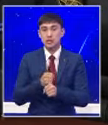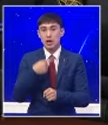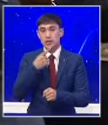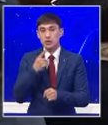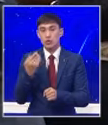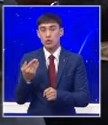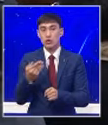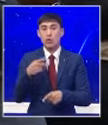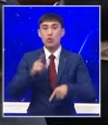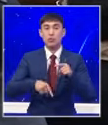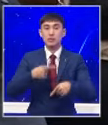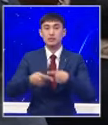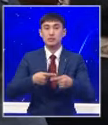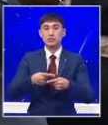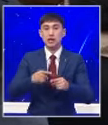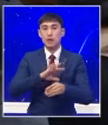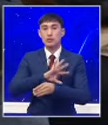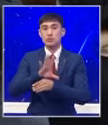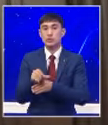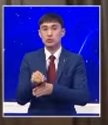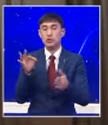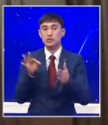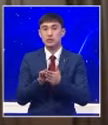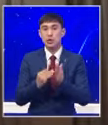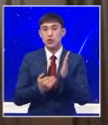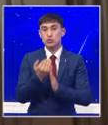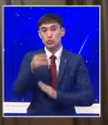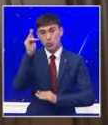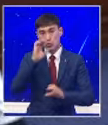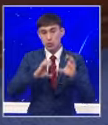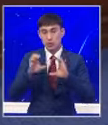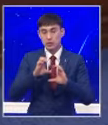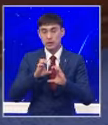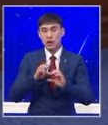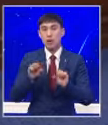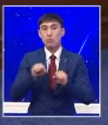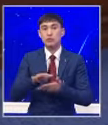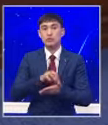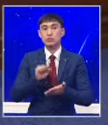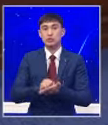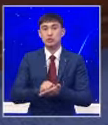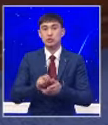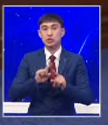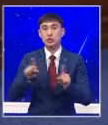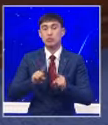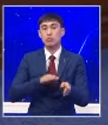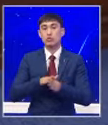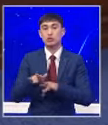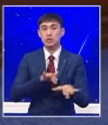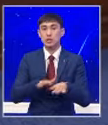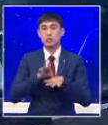Айта кетейік, олар ұрпақтар сабақтастығын қамтамасыз ету мақсатында жоғары оқу орындарында құқық қорғау қызметін жарнамалау бойынша да